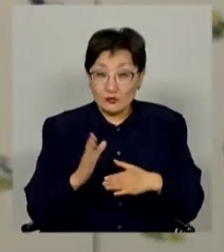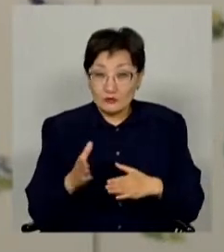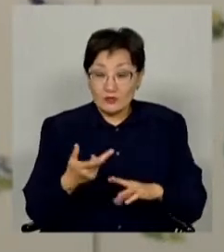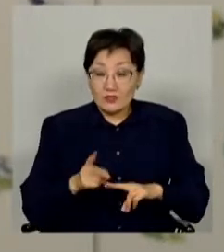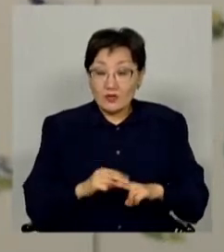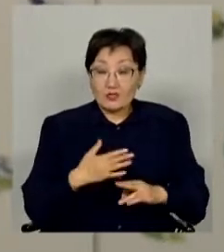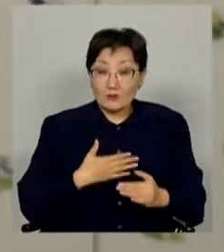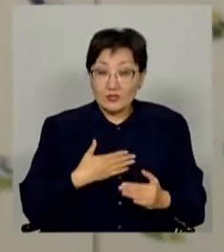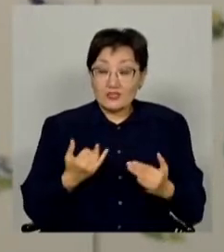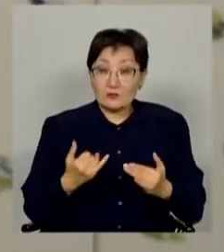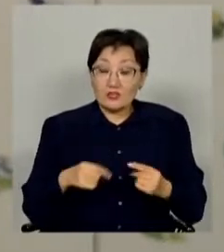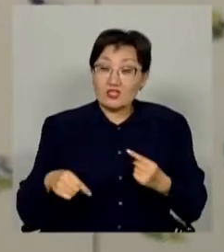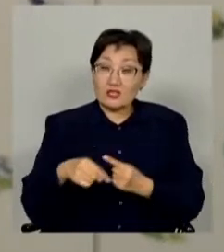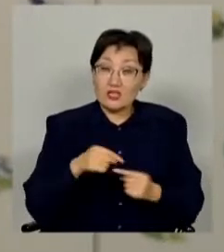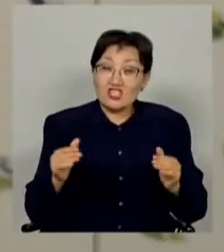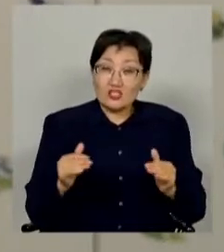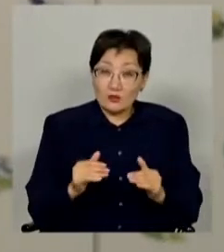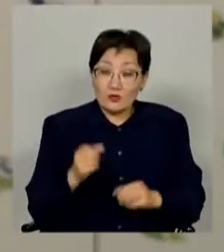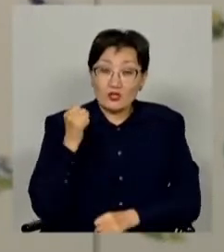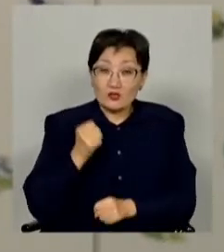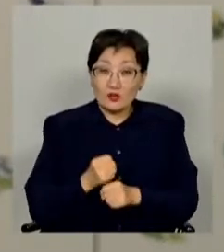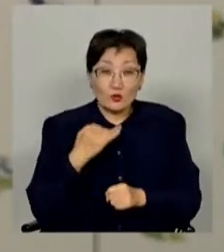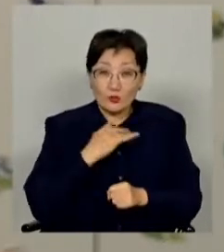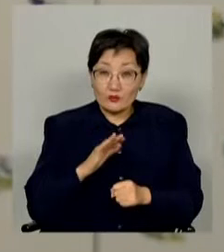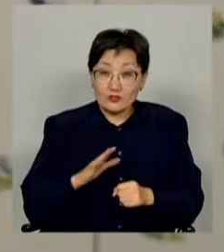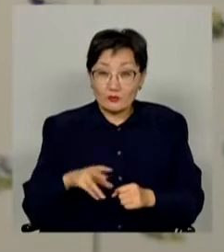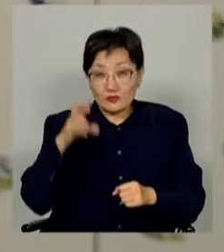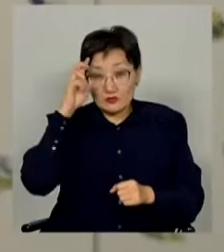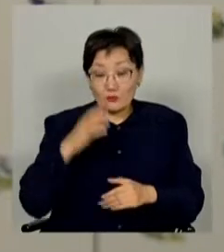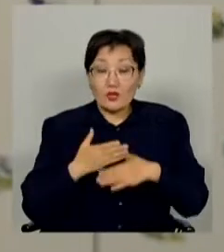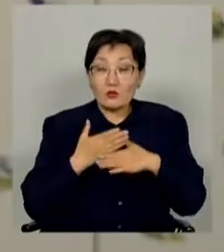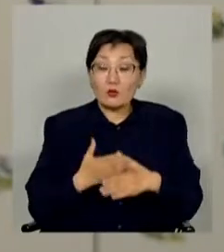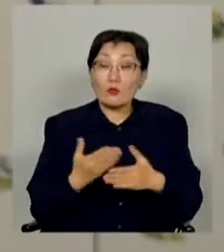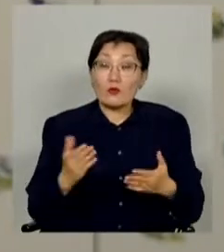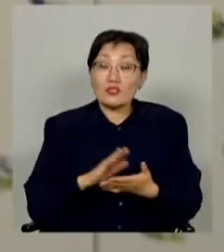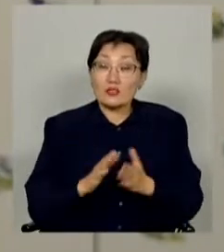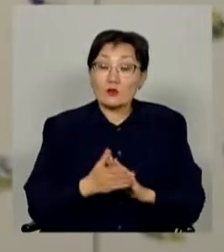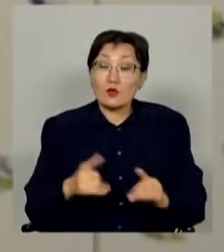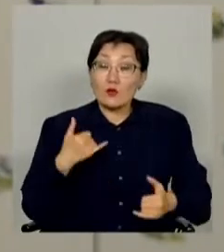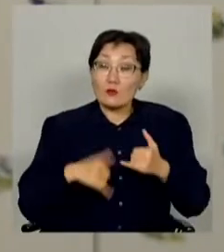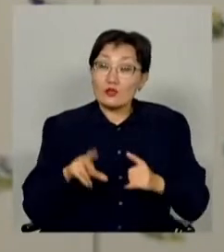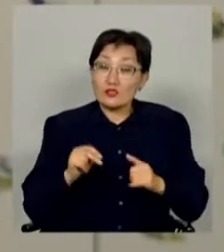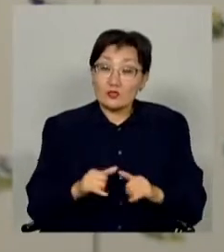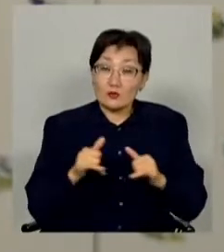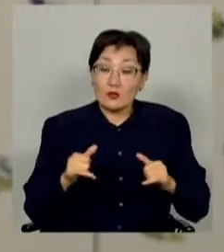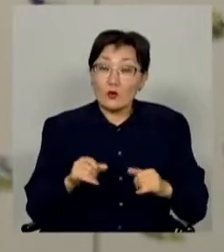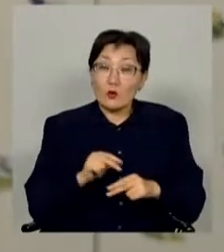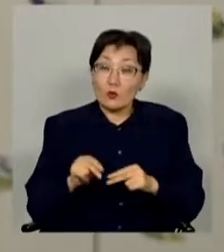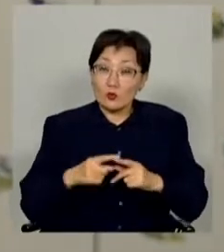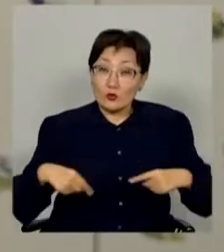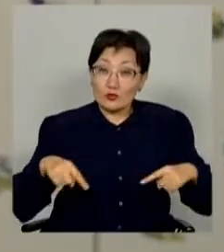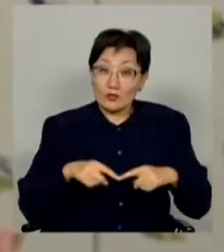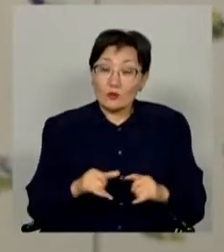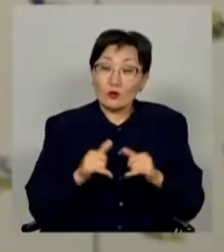Себебі менің қазіргі кәсібім шағын, жұмысшылар да көп емес. Мемлекеттен қолдау болса, мұғалім санын көбейтіп, оқу орталығымды кеңейту